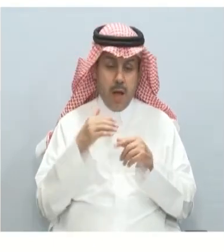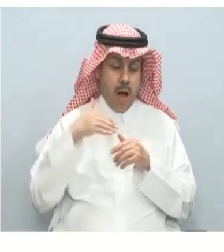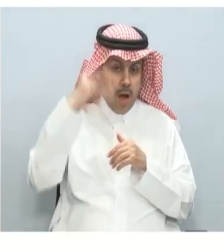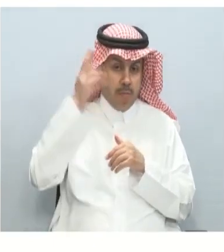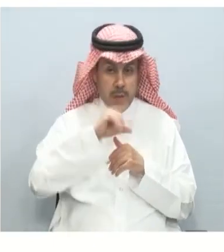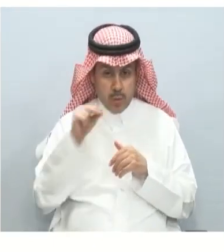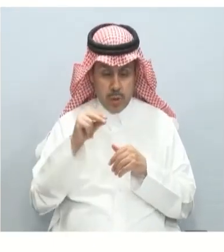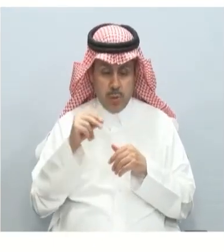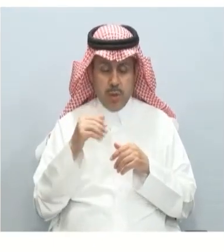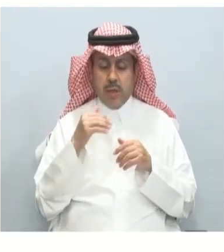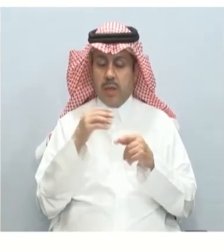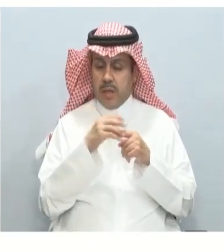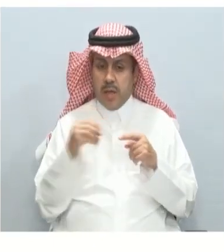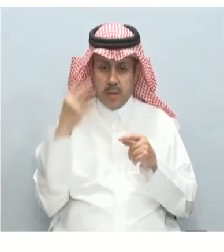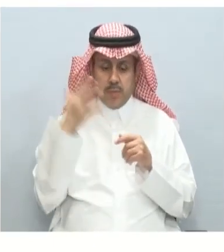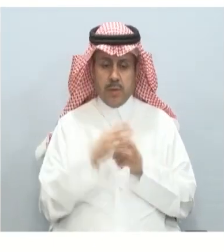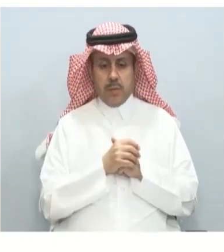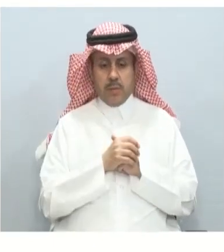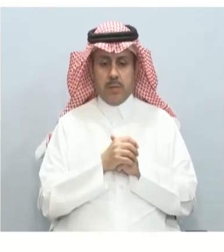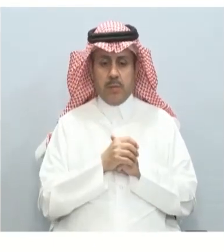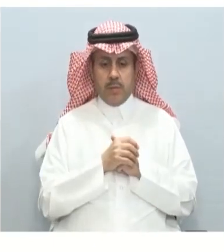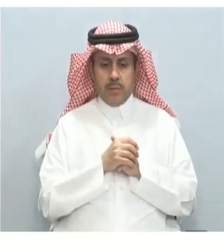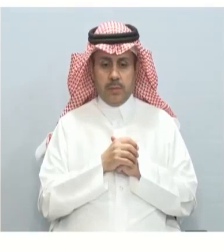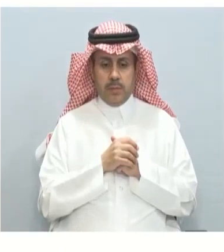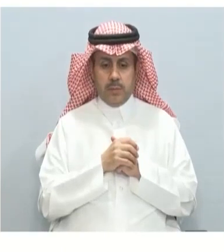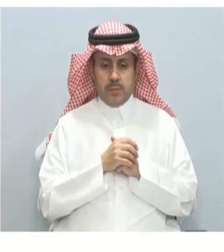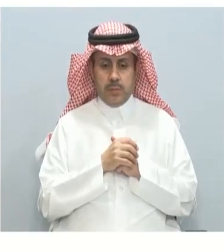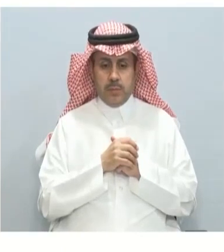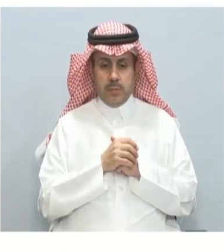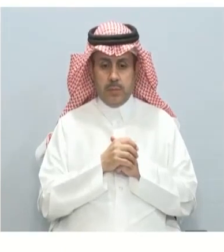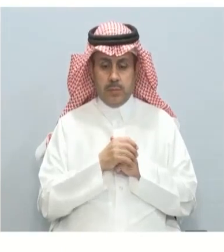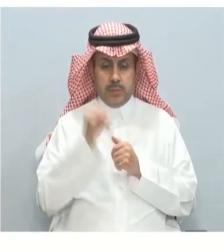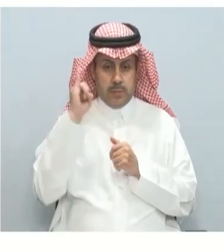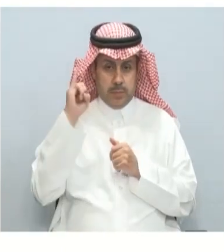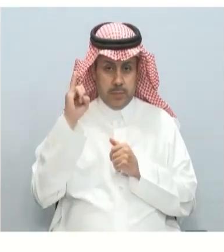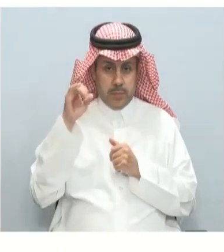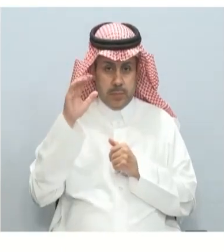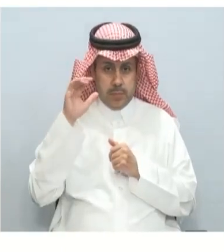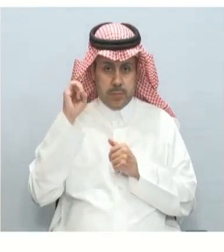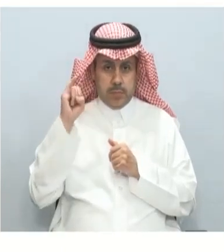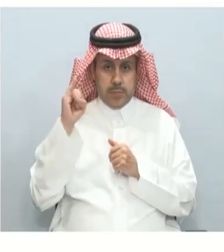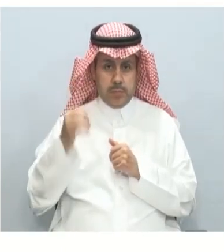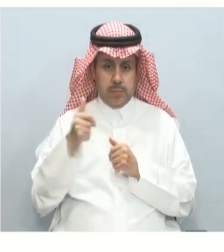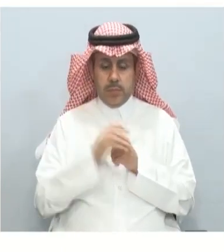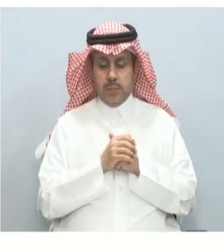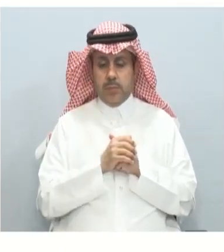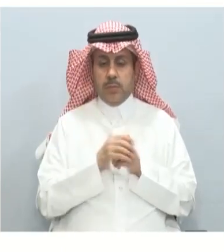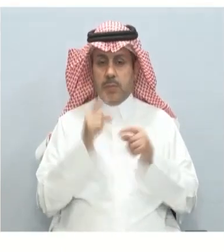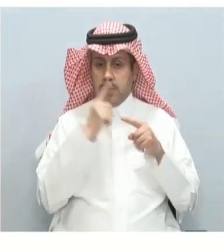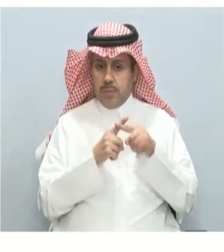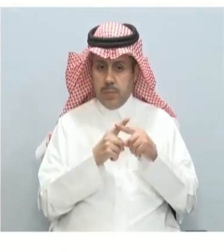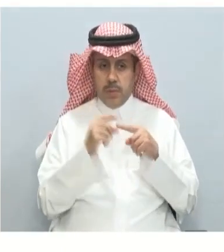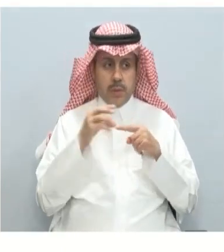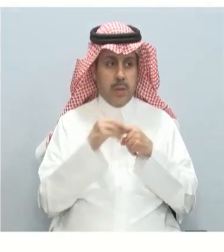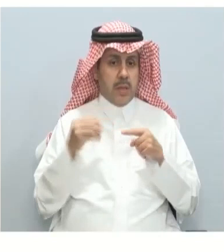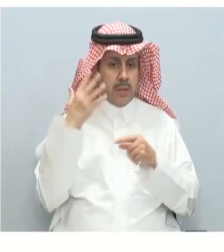اكس ناقص 5 هنا المجال بنقول اكس ناقص 5 اكبر